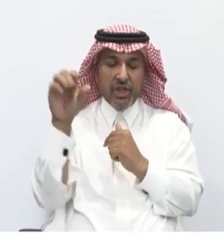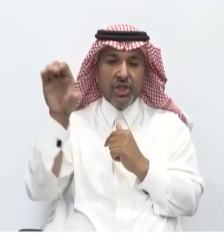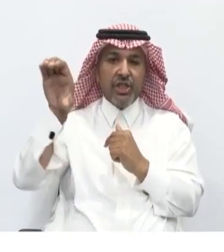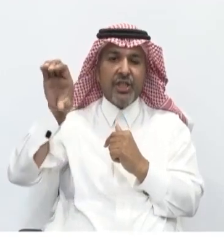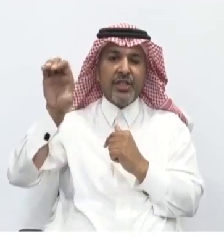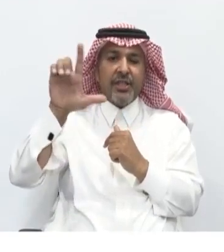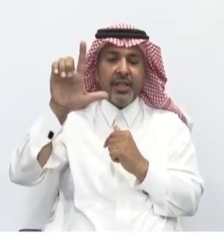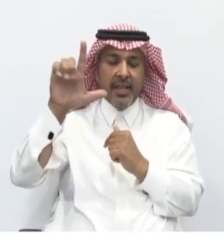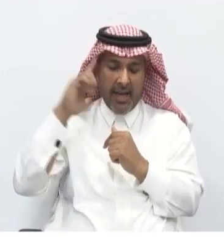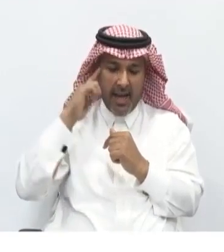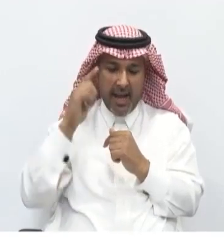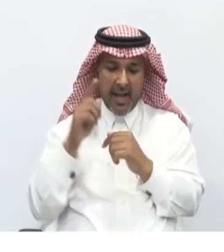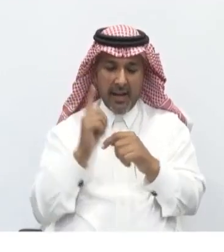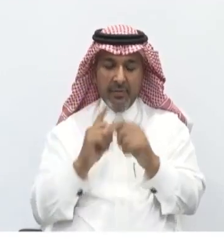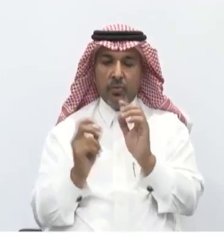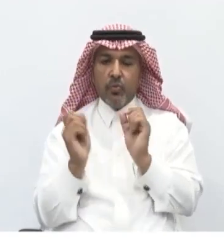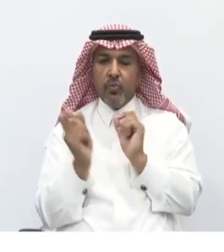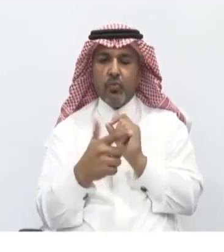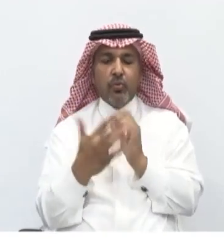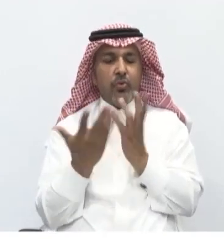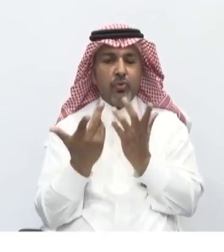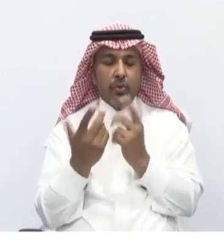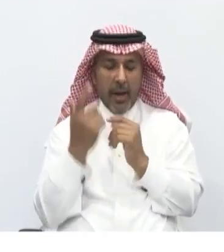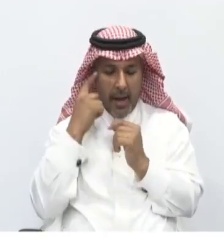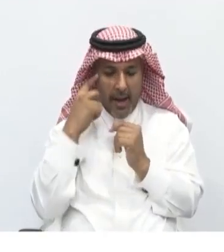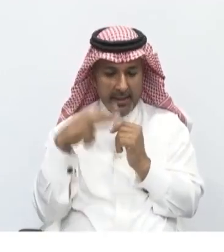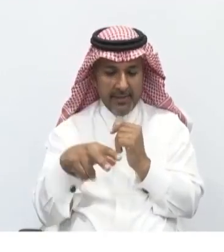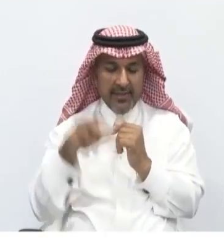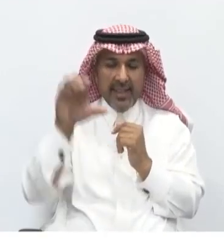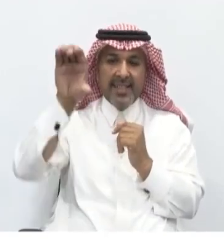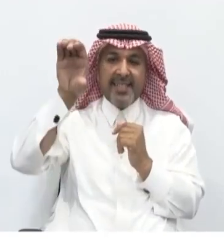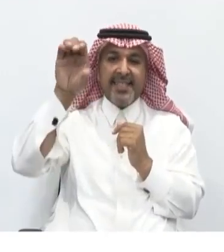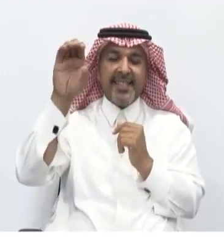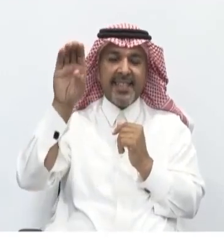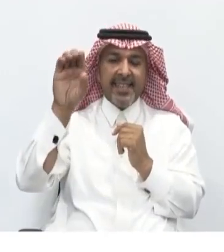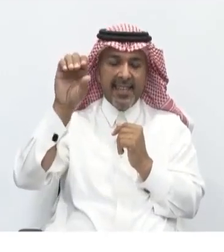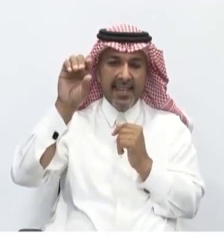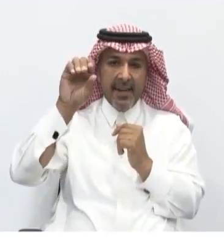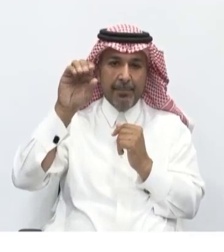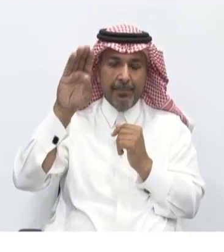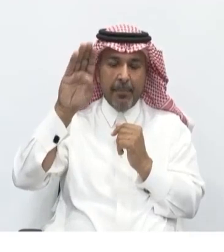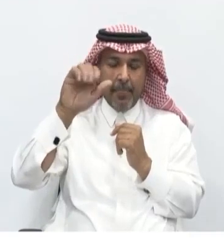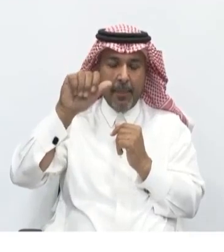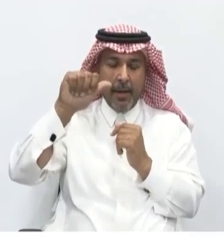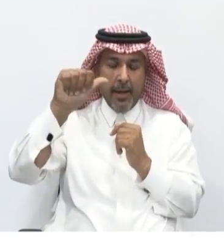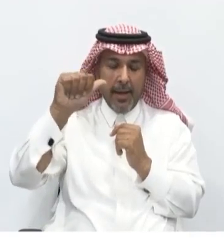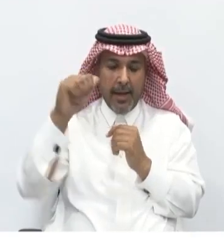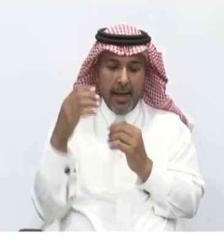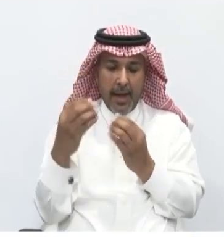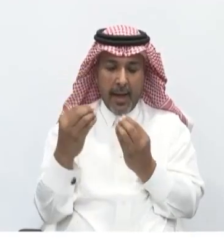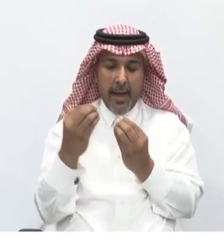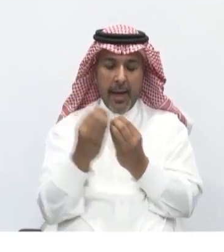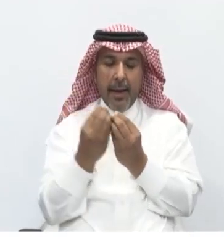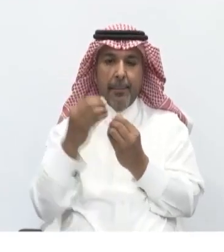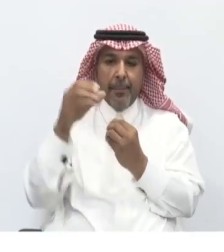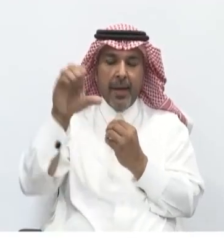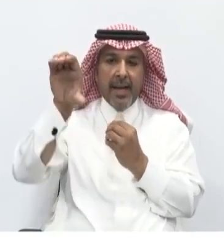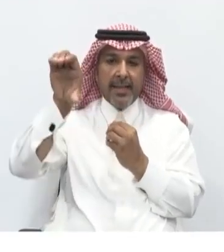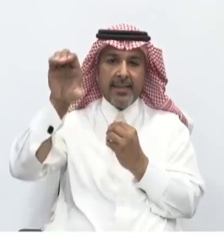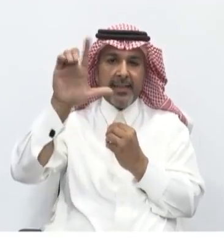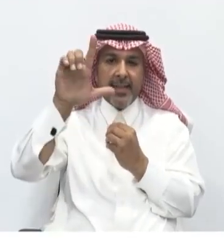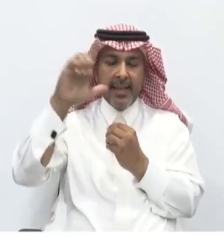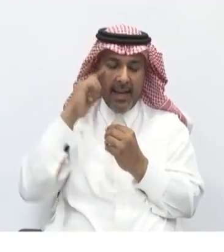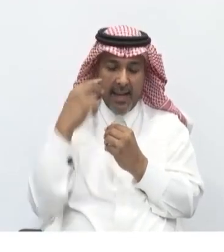هنا بالكلور اولا سيكون هنا اثنان اذا لابد من الضرب اثنان اذا ضربت هنا في اثنان ستكون النتيجه المعادله